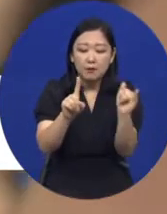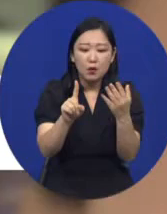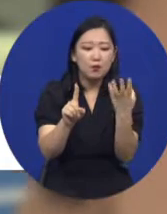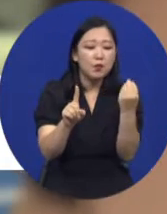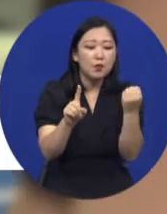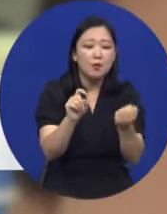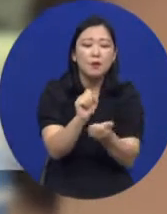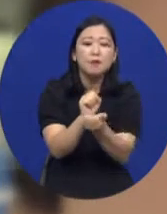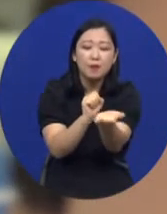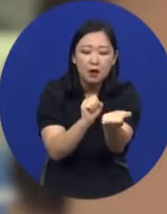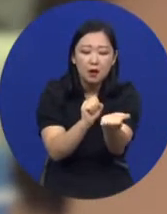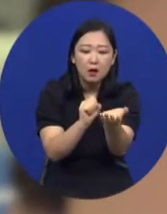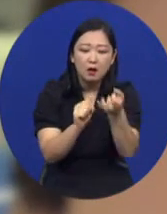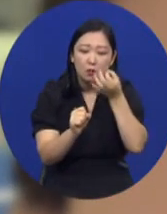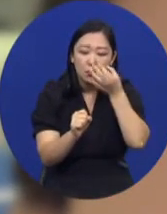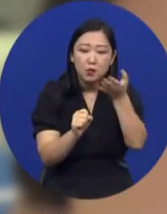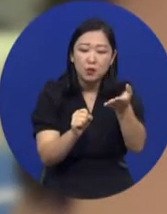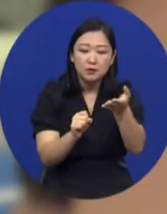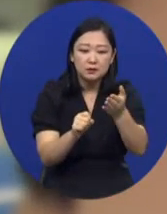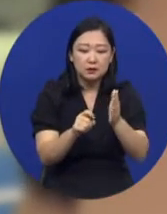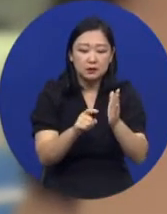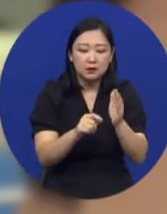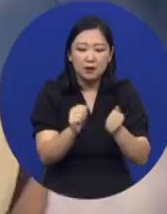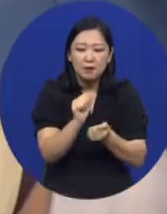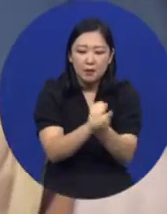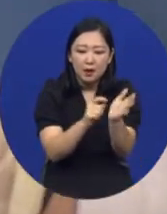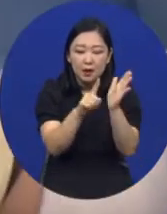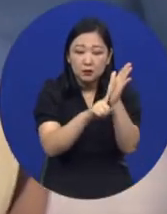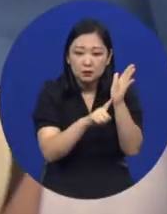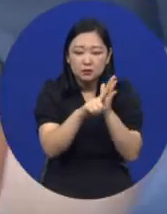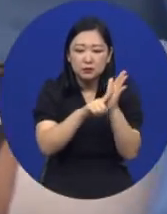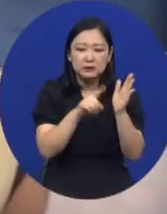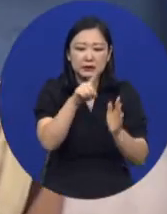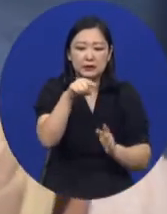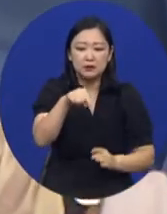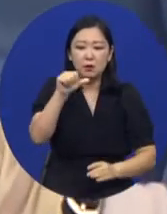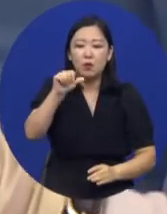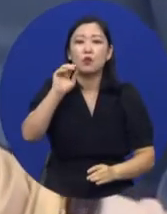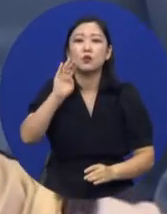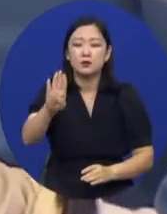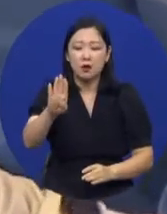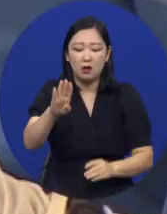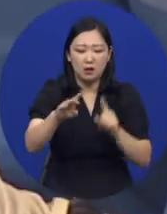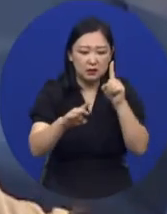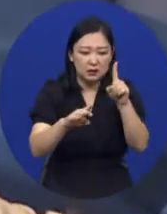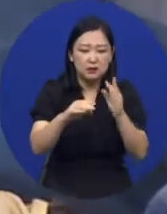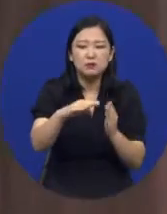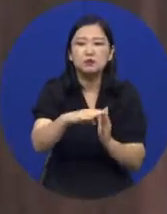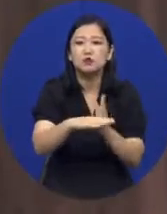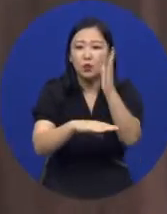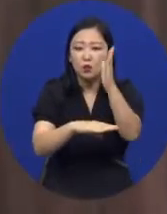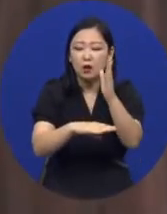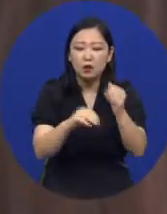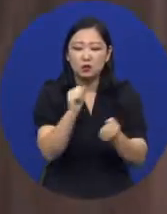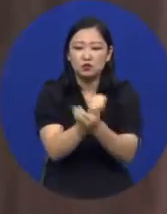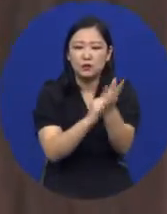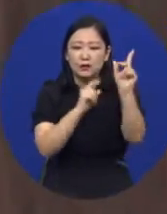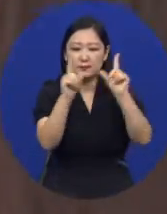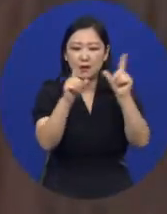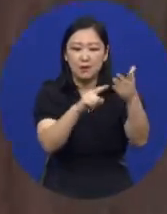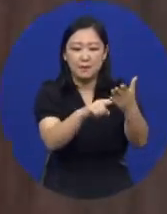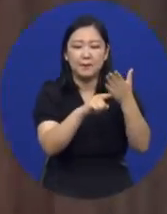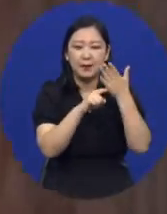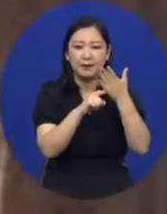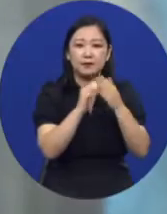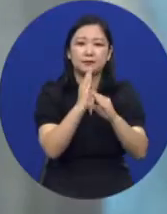명을 감염시키는지를 보여주는 감염 재생산 지수도 1.54로 1을 넘어 유행 상황을 나타내고 있습니다.